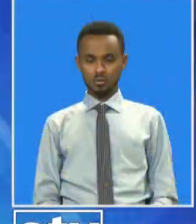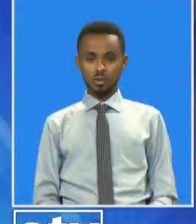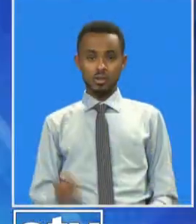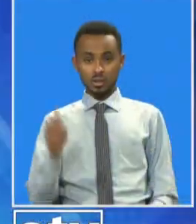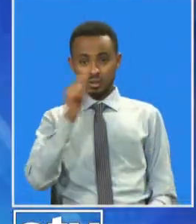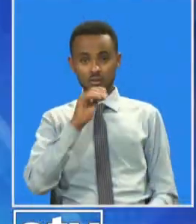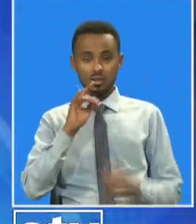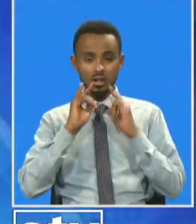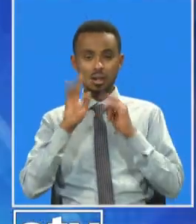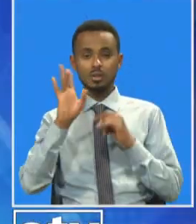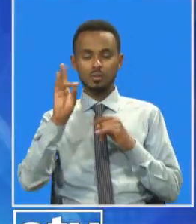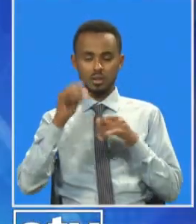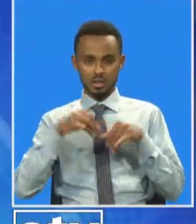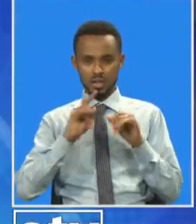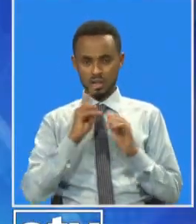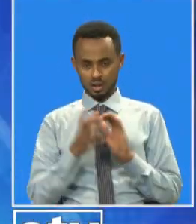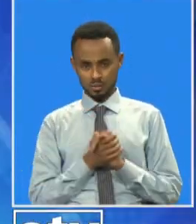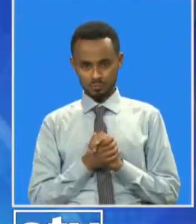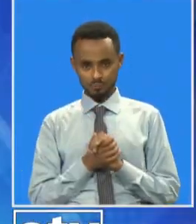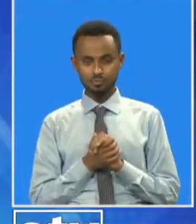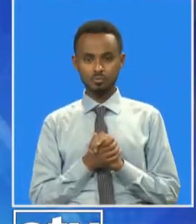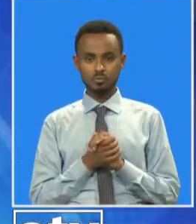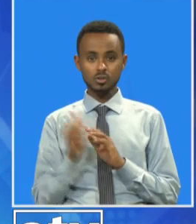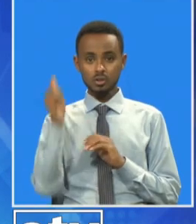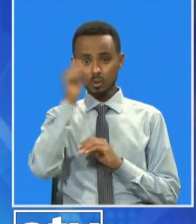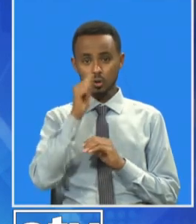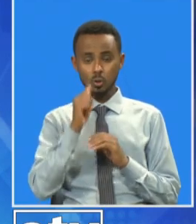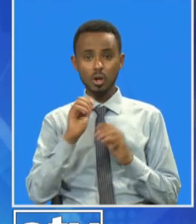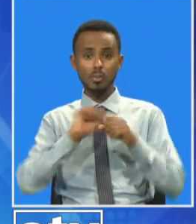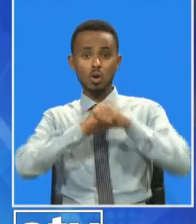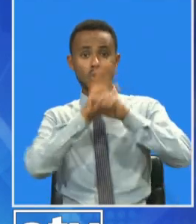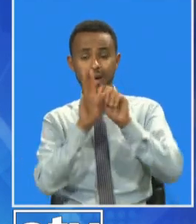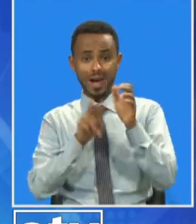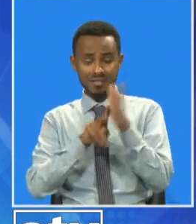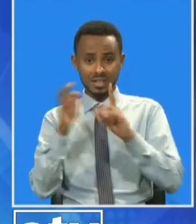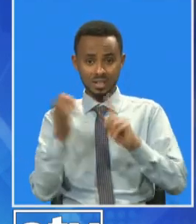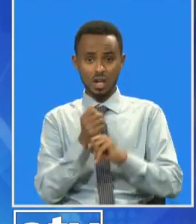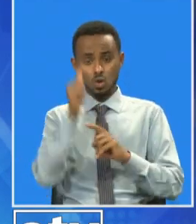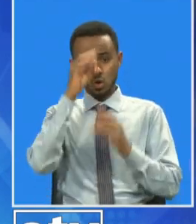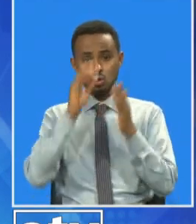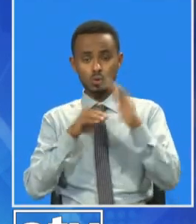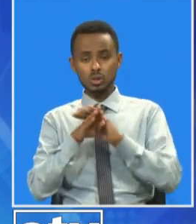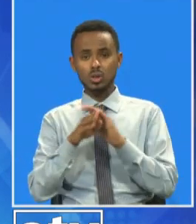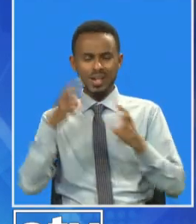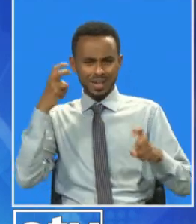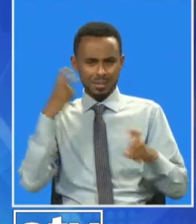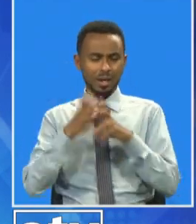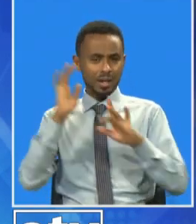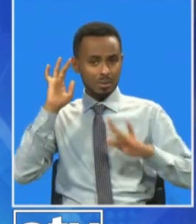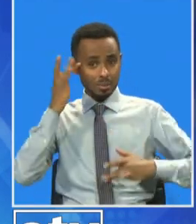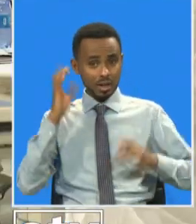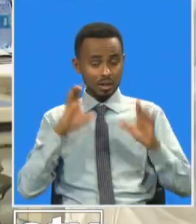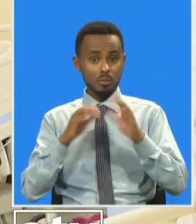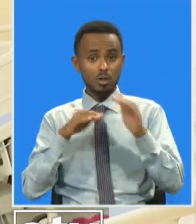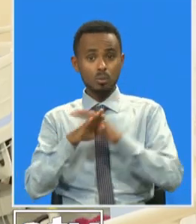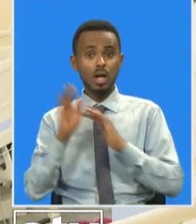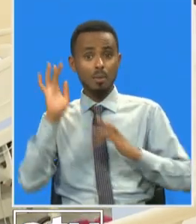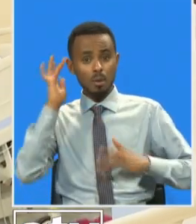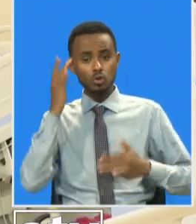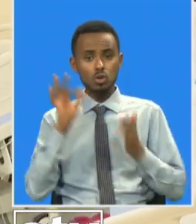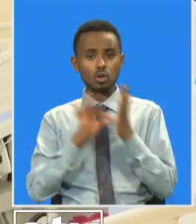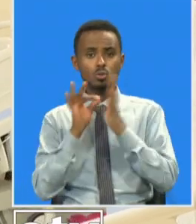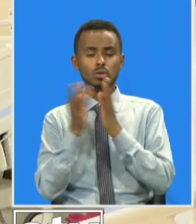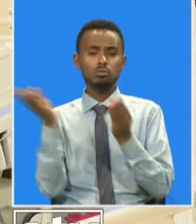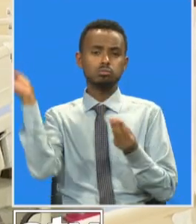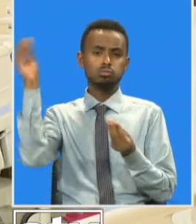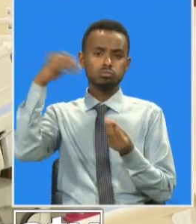ኢቲቪ 57 እንደቀጠለ ነው በኢትዮጵያ በኮሮና ቫይረስ ከተያዙ ሰዎች ውስጥ ወደ ጽኑ ህሙማን ክፍል የሚገቡ ታማሚዎች ከቁጥር ከጊዜ ወደ